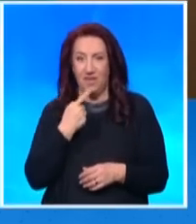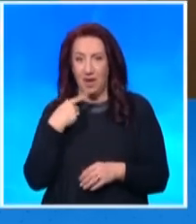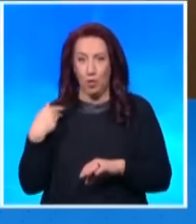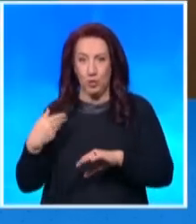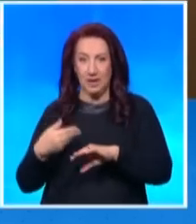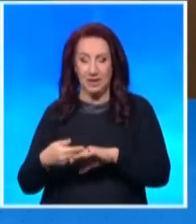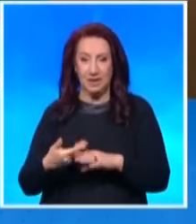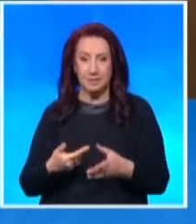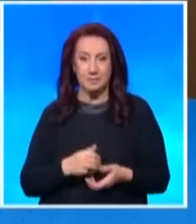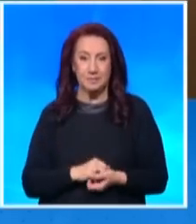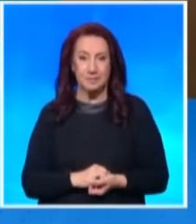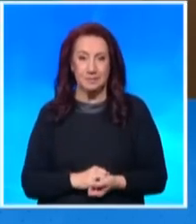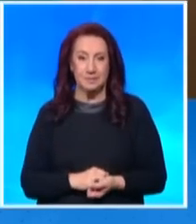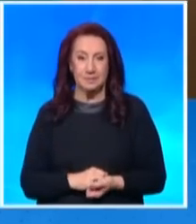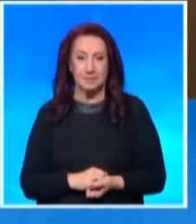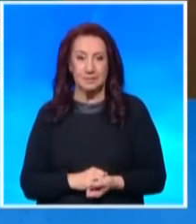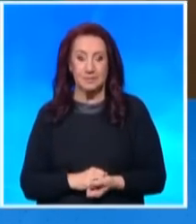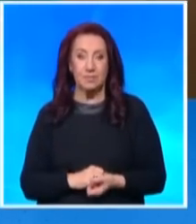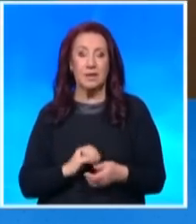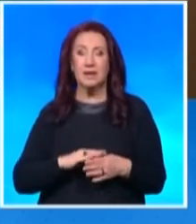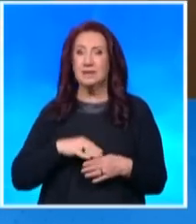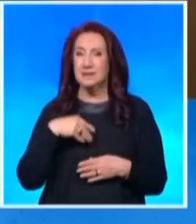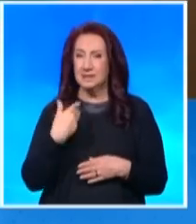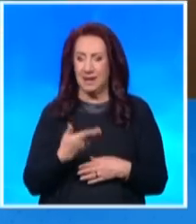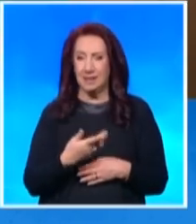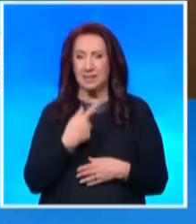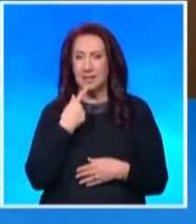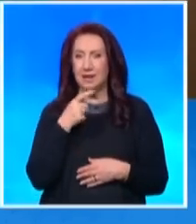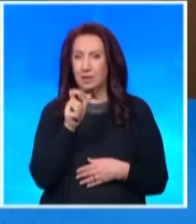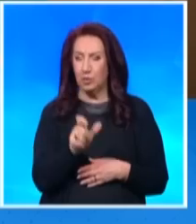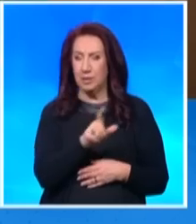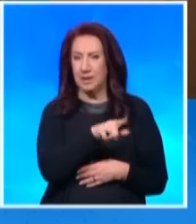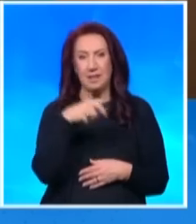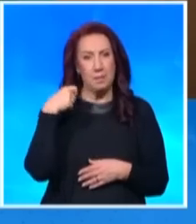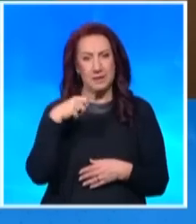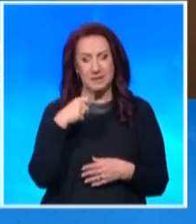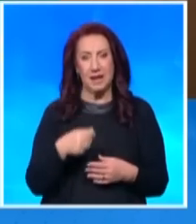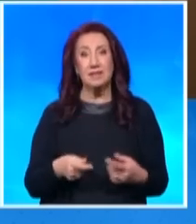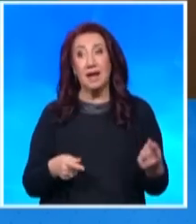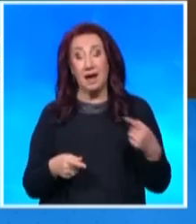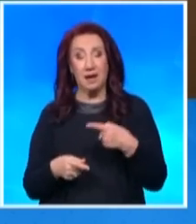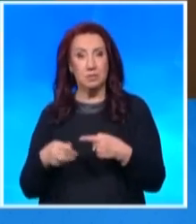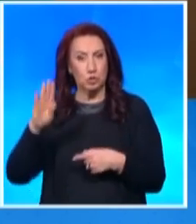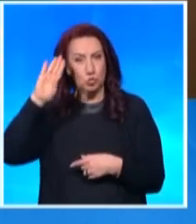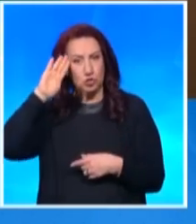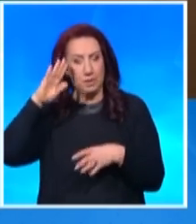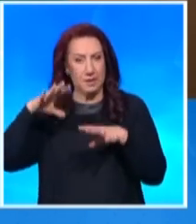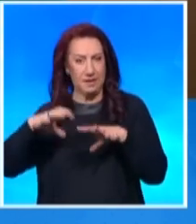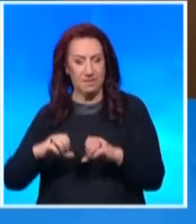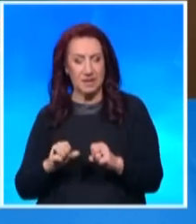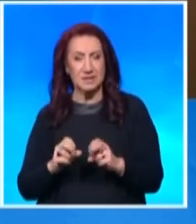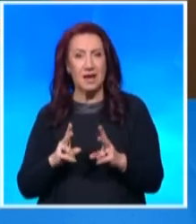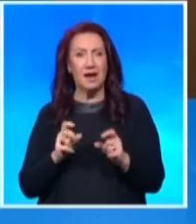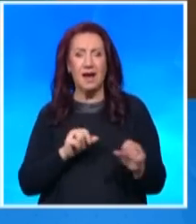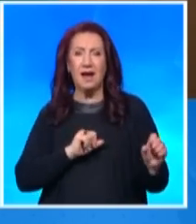Елиза Попова, благодарим ти. След думите на президента към служебната власт, как реагираха политическите сили